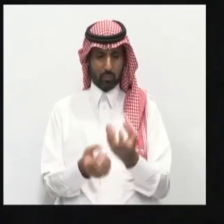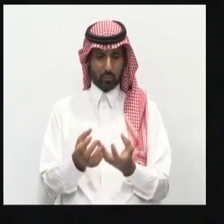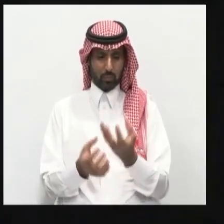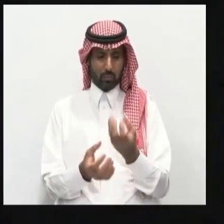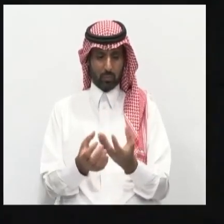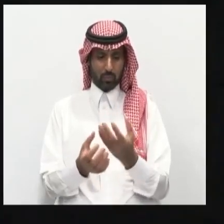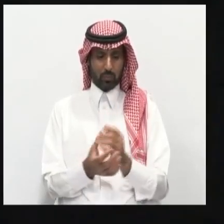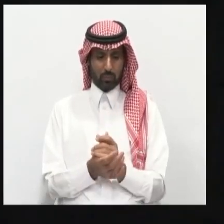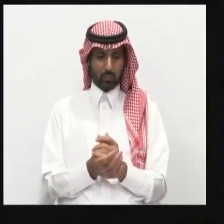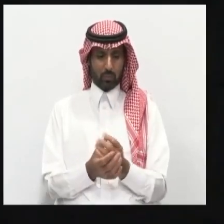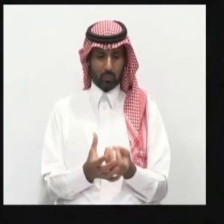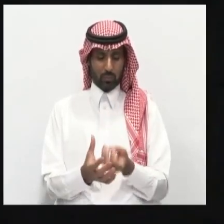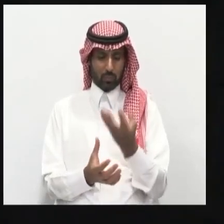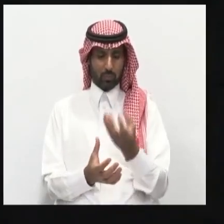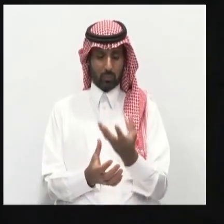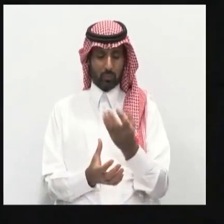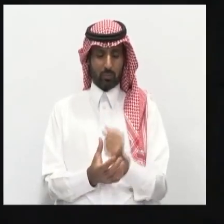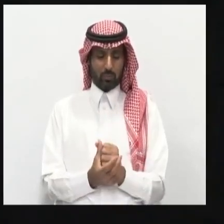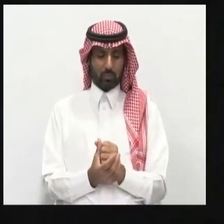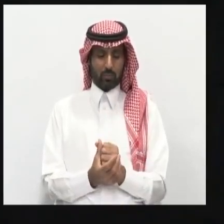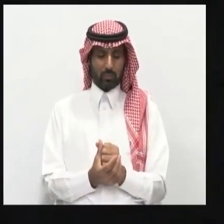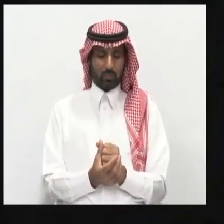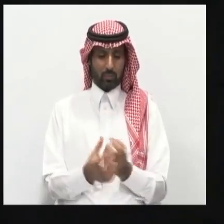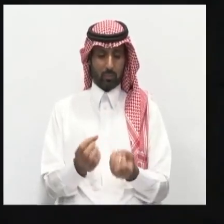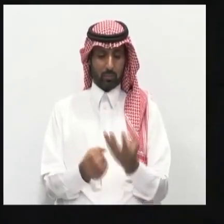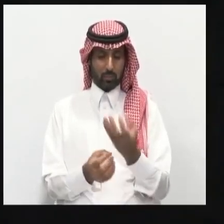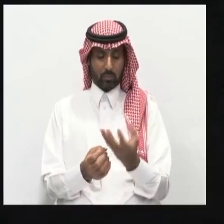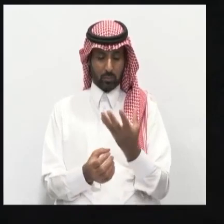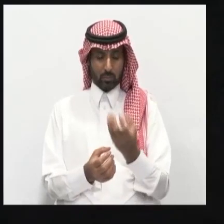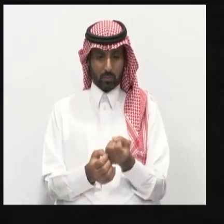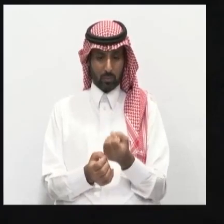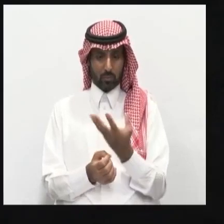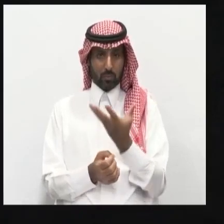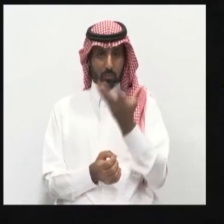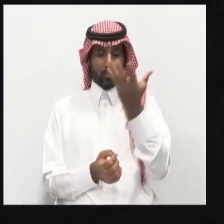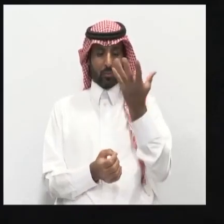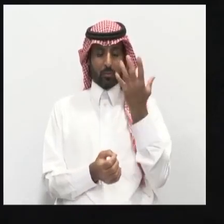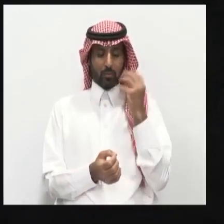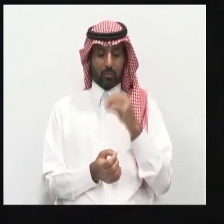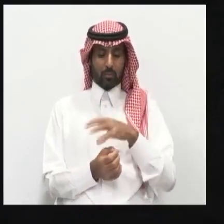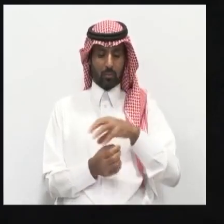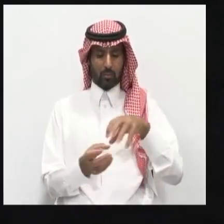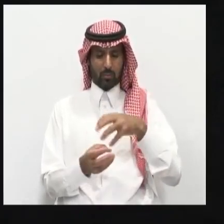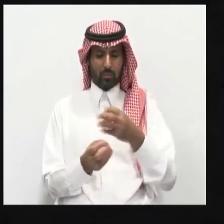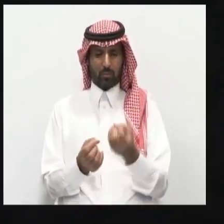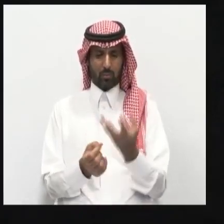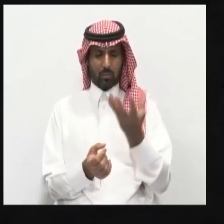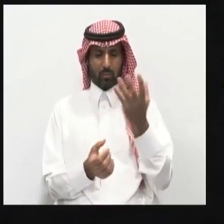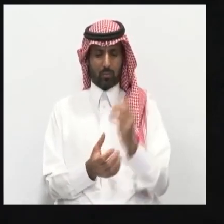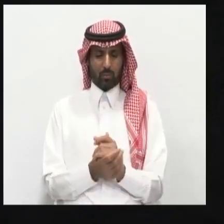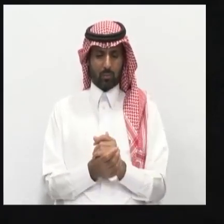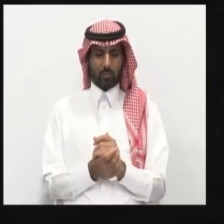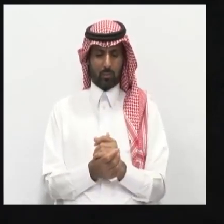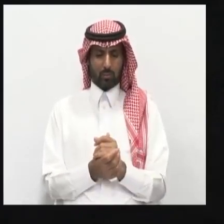القمع او عفوا في الدورق لاحظ انه هذا الفوران ادى لانتاج كذلك ايش الى تصاعد الغاز تصاعد الغاز